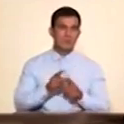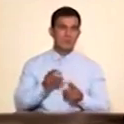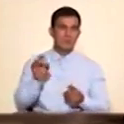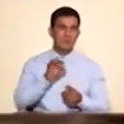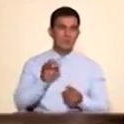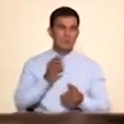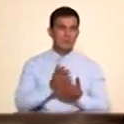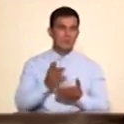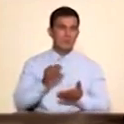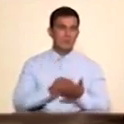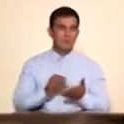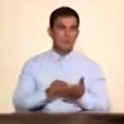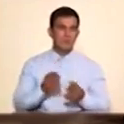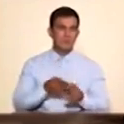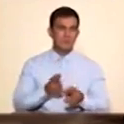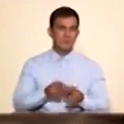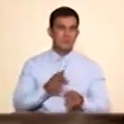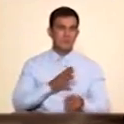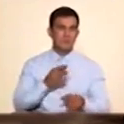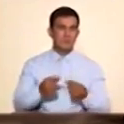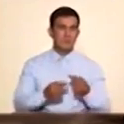yilnomalarda aynan bu haqda ma'lumotlar qoldirilgan.